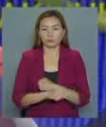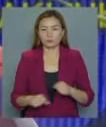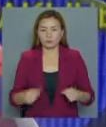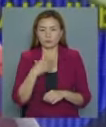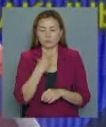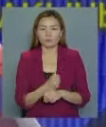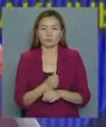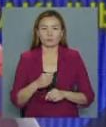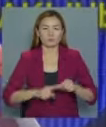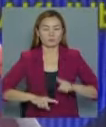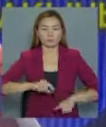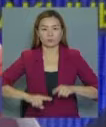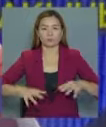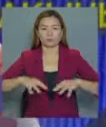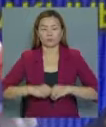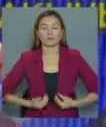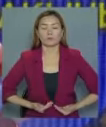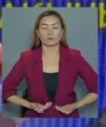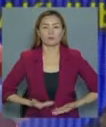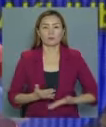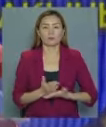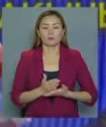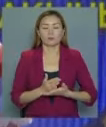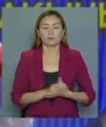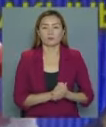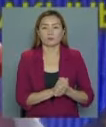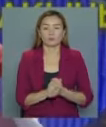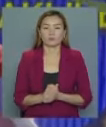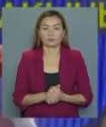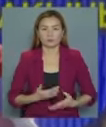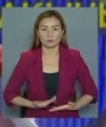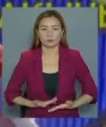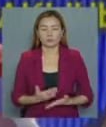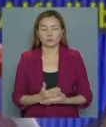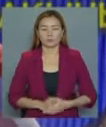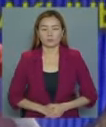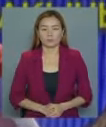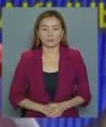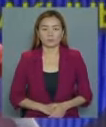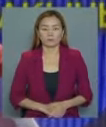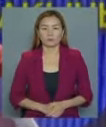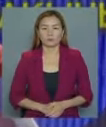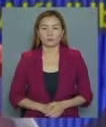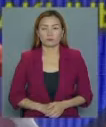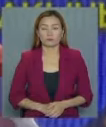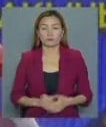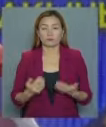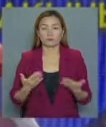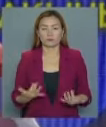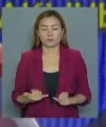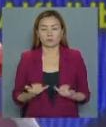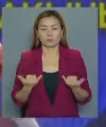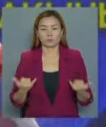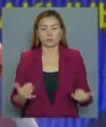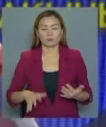өздерінің бауырларына басып ағайындай көріп бірге қабылдады. Міне осы